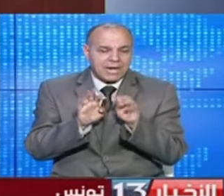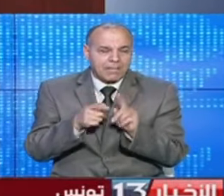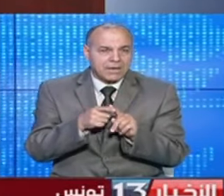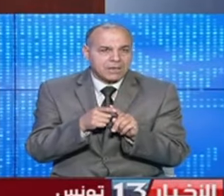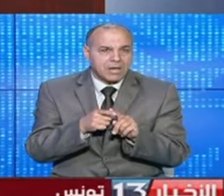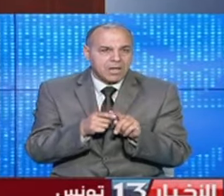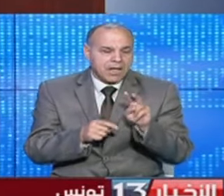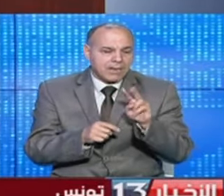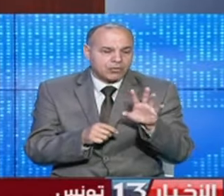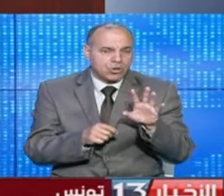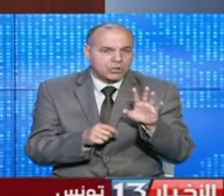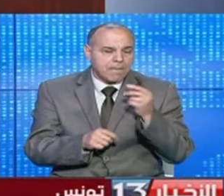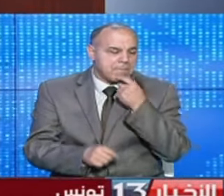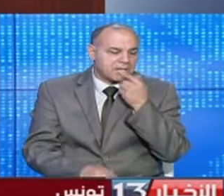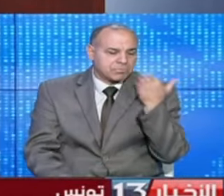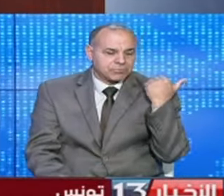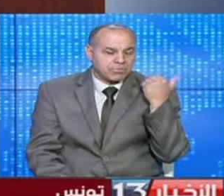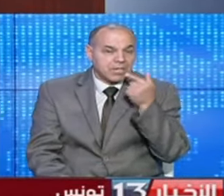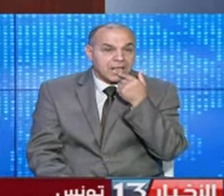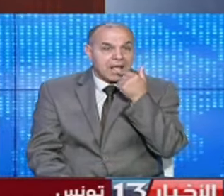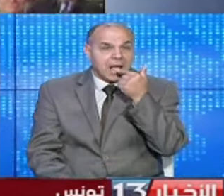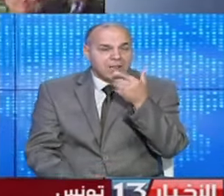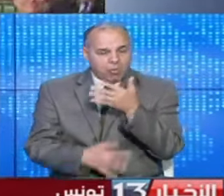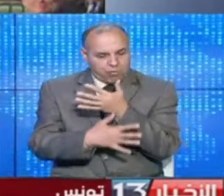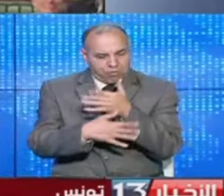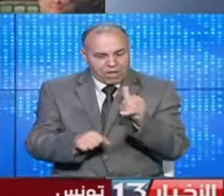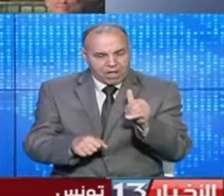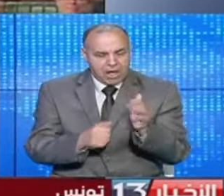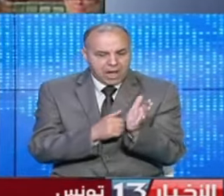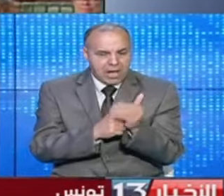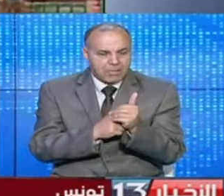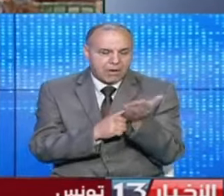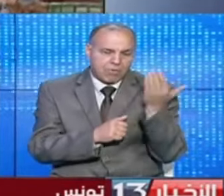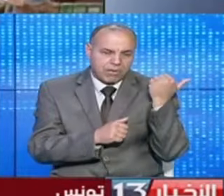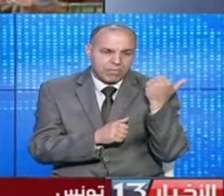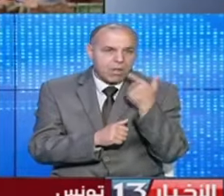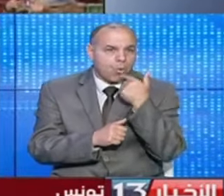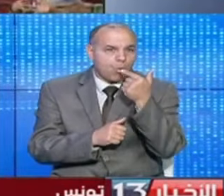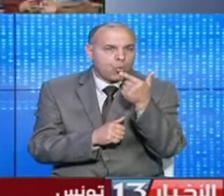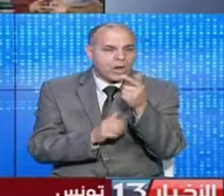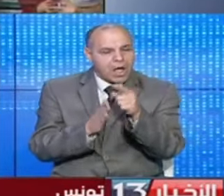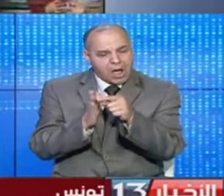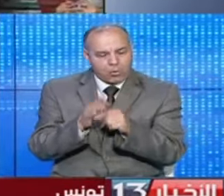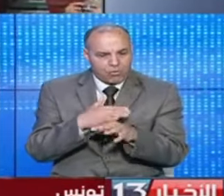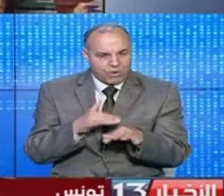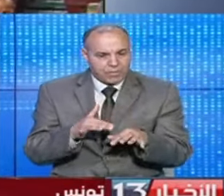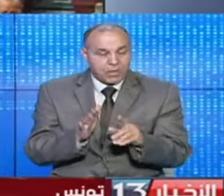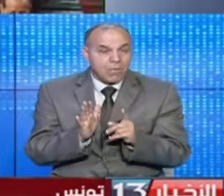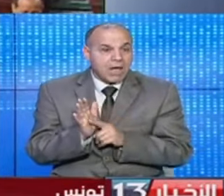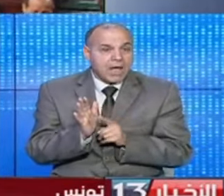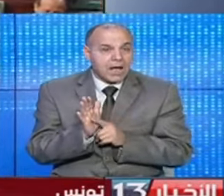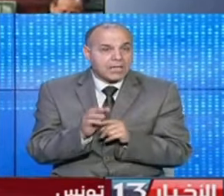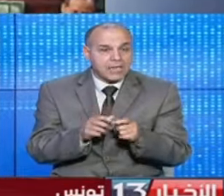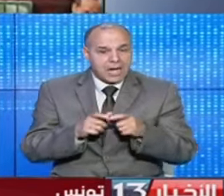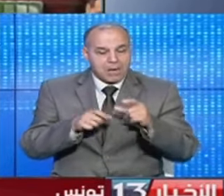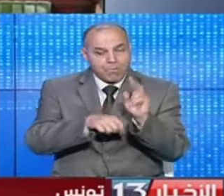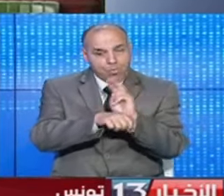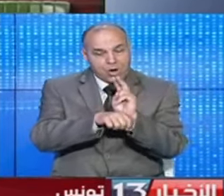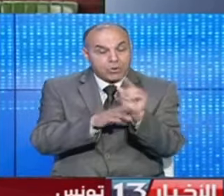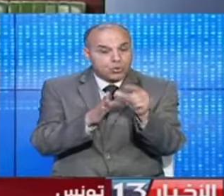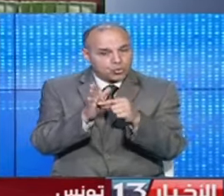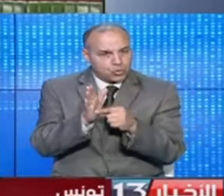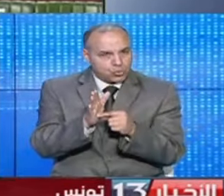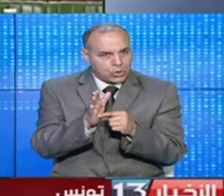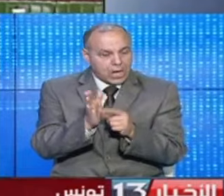يوم 25 من مارس الماضي قد انتهت يوم الأربعاء الماضي وفق ما يضبطه القانون وما أكدته هيئة مراقبة